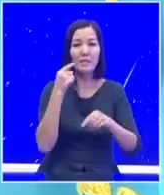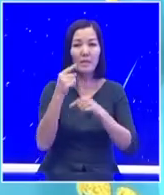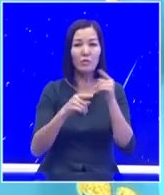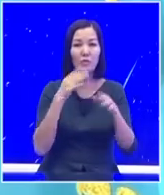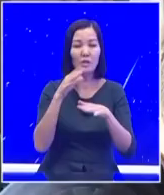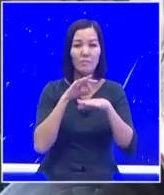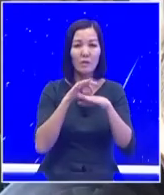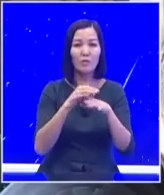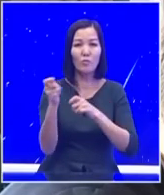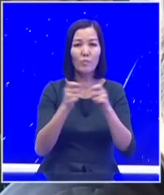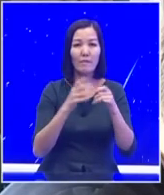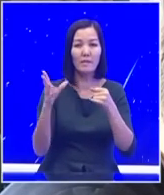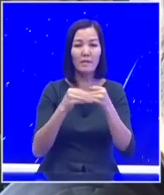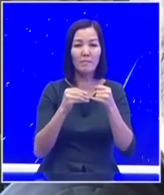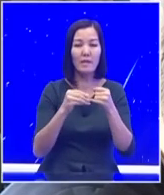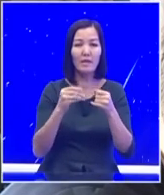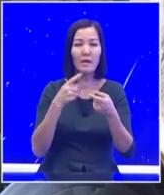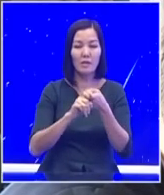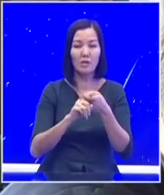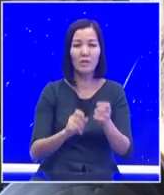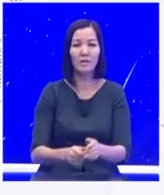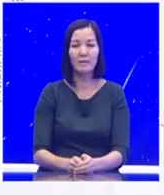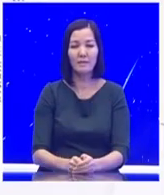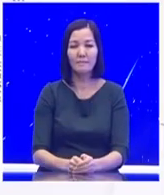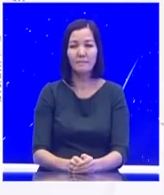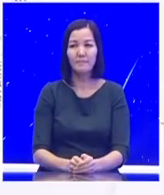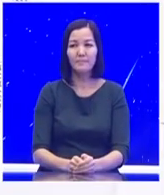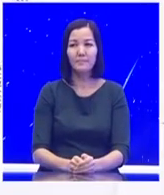раз пройдет с управлением земельных отношений.